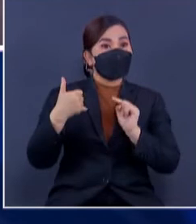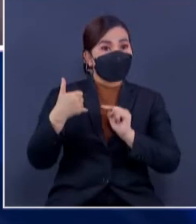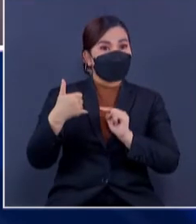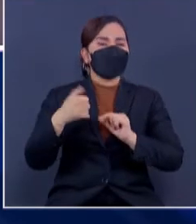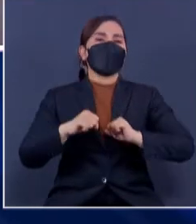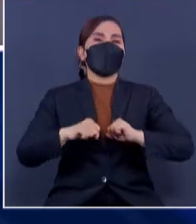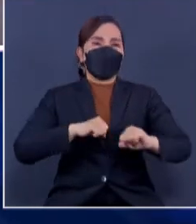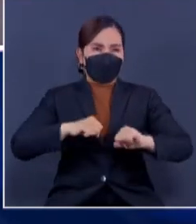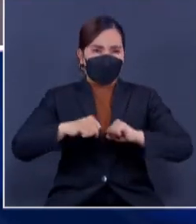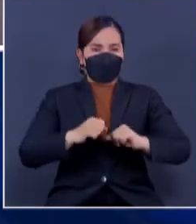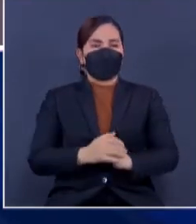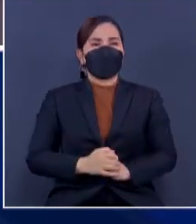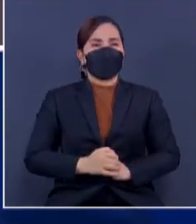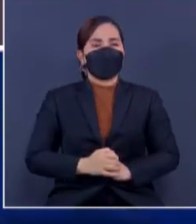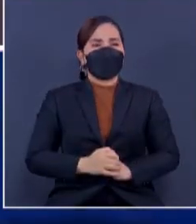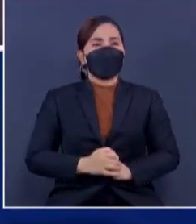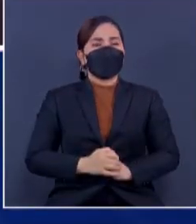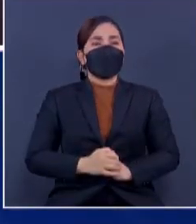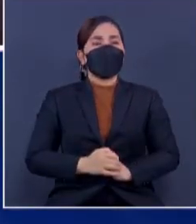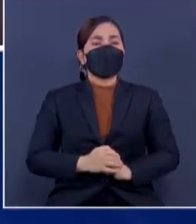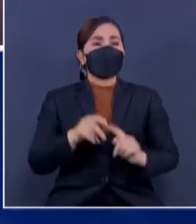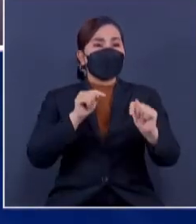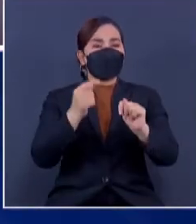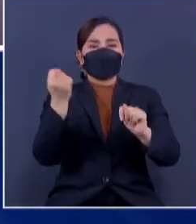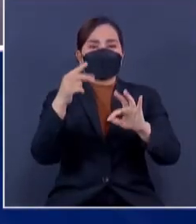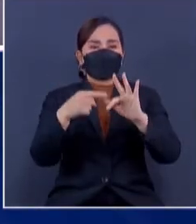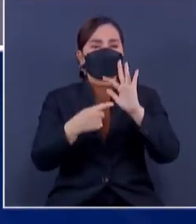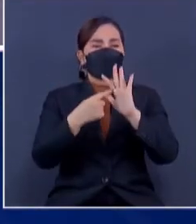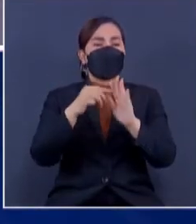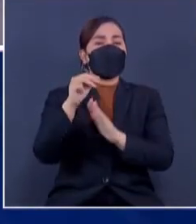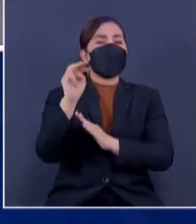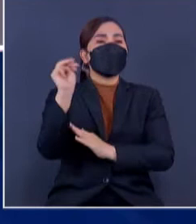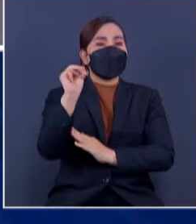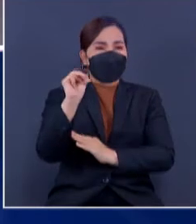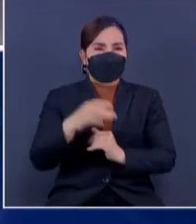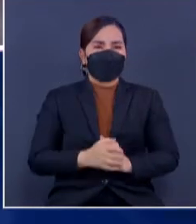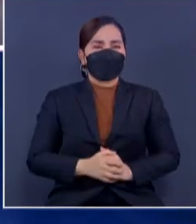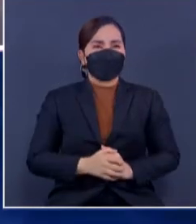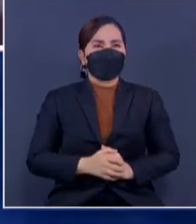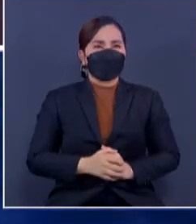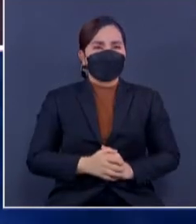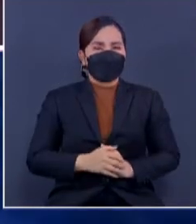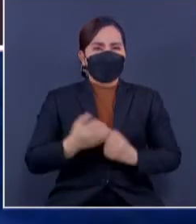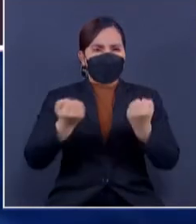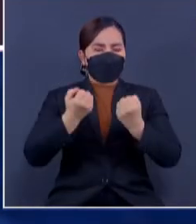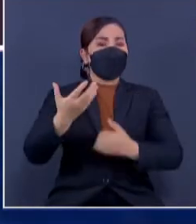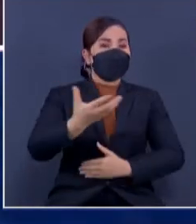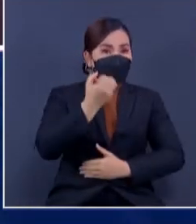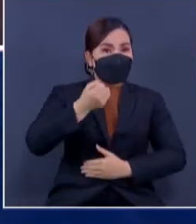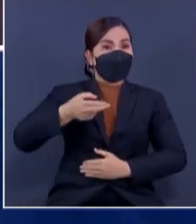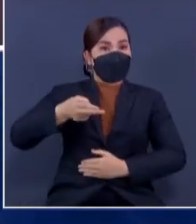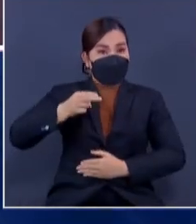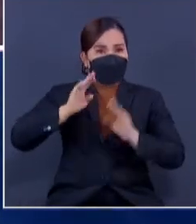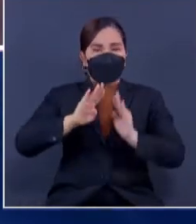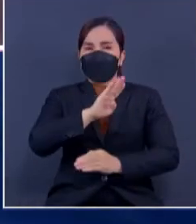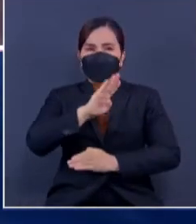ป็นวัยรุ่นที่อยู่ในพื้นที่ตำบลท่าไม้พร้อมกับยึดรถยนต์คันที่ขับมาแล้วนะคะแล้วก็ยึดปืนบีบีกันที่ใช้ก่อเ